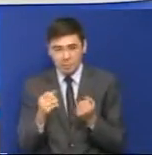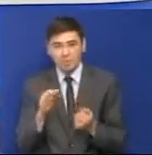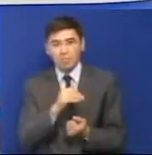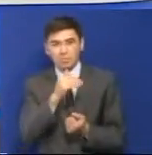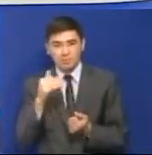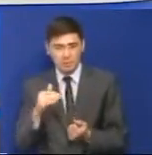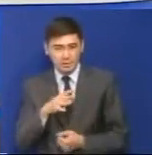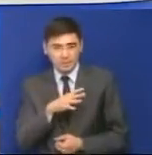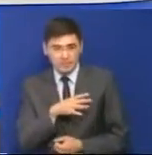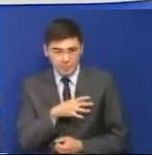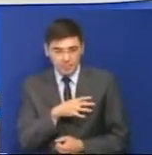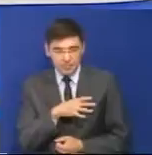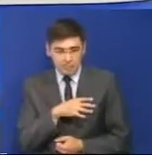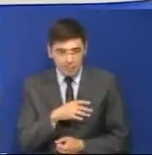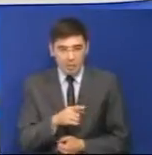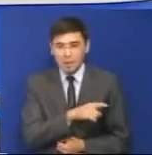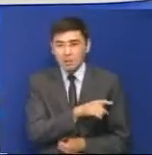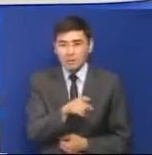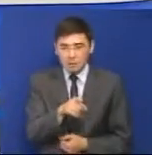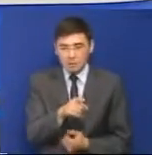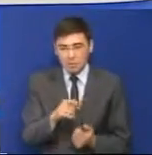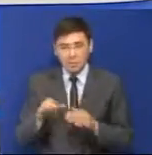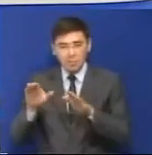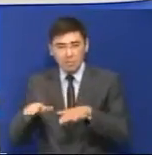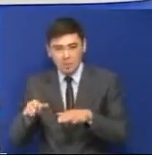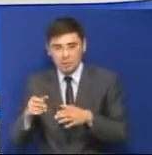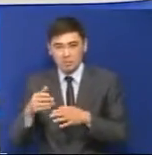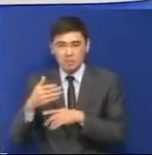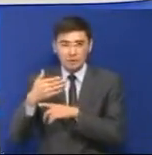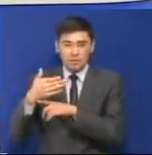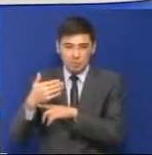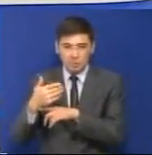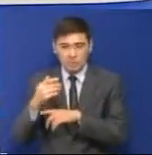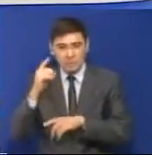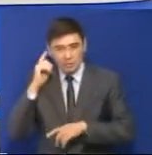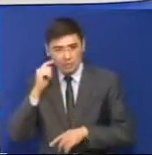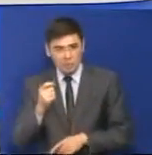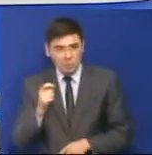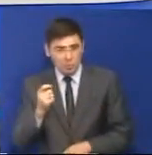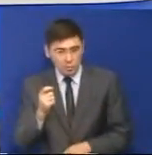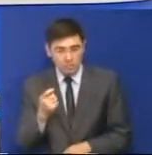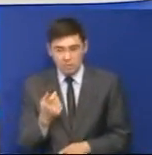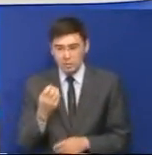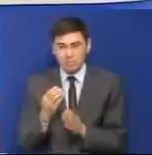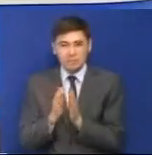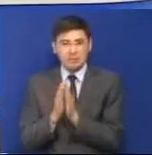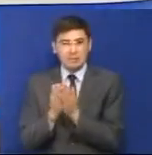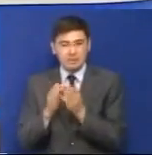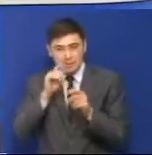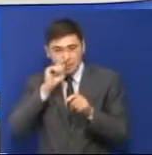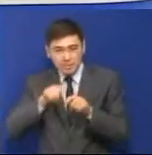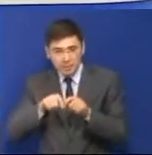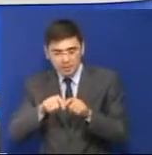орны табалдырығын алғаш рет аттаған студенттерге оқу орнының туы, білім кілті және сынақ кітапшасы табыс